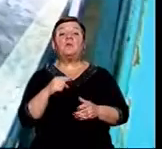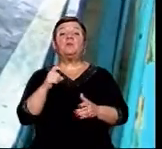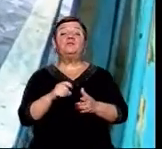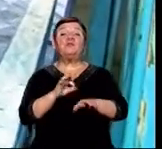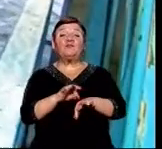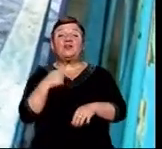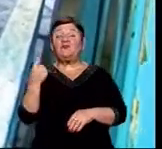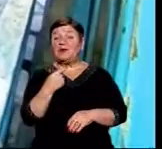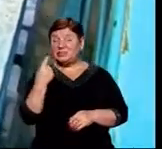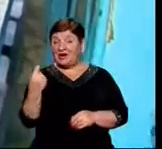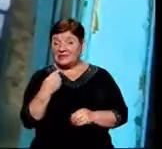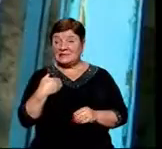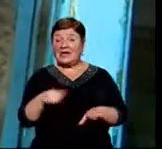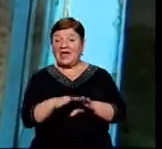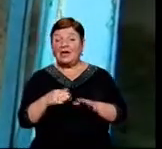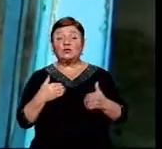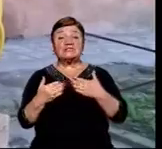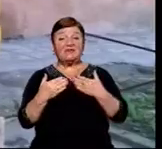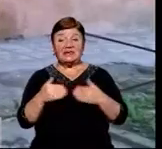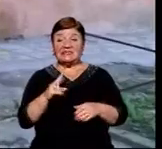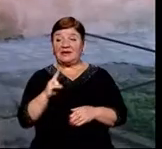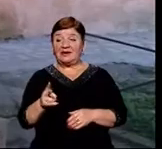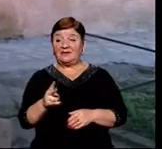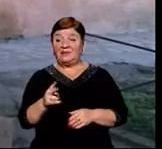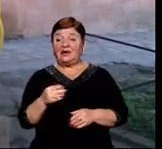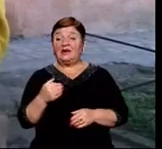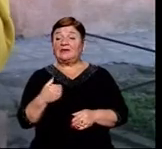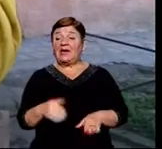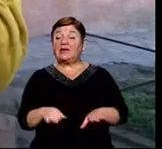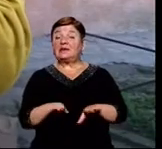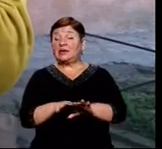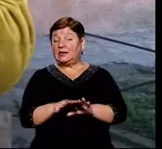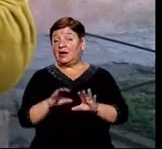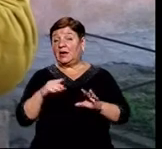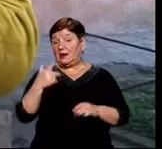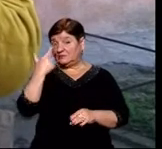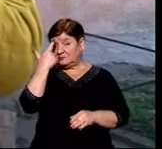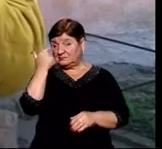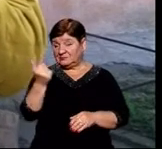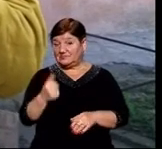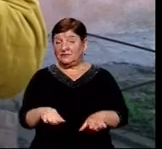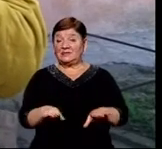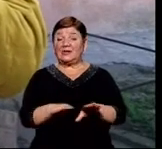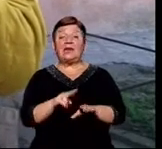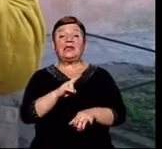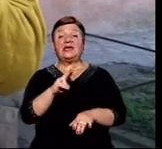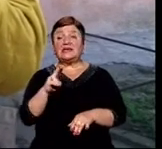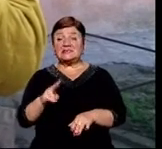вперше. Розповідає про своє ставлення до дезінфекції. Медики рекомендують, тому що воно вбиває певні якісь